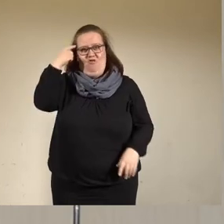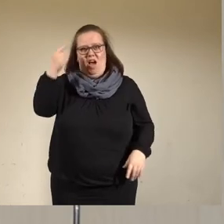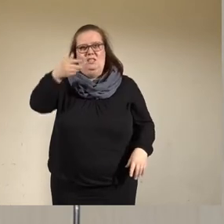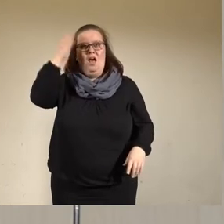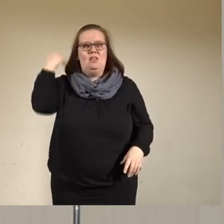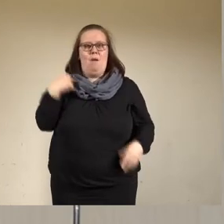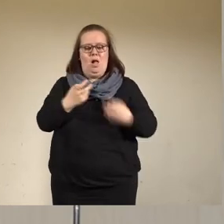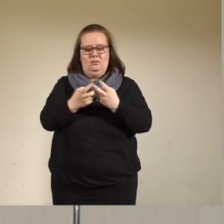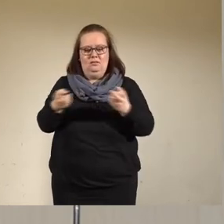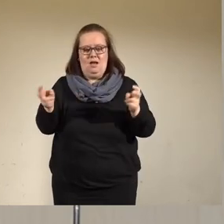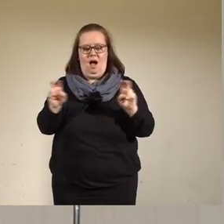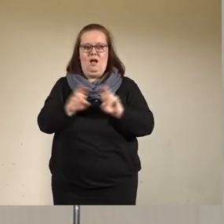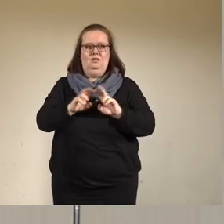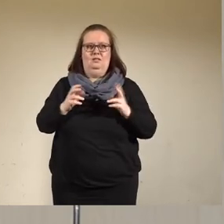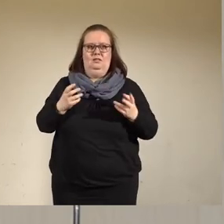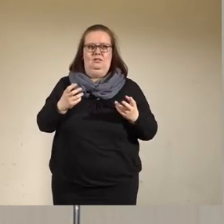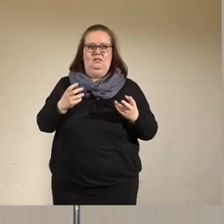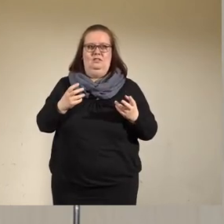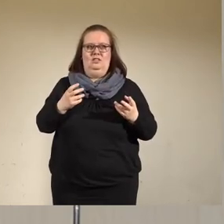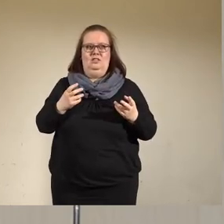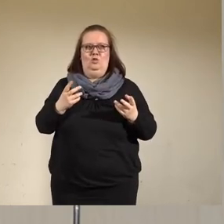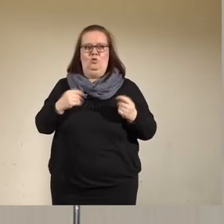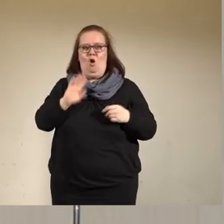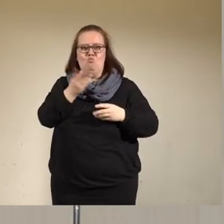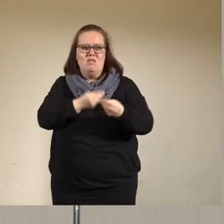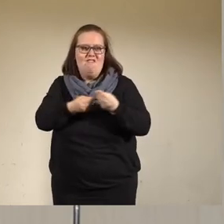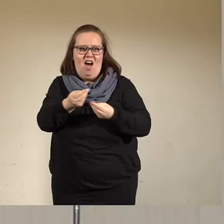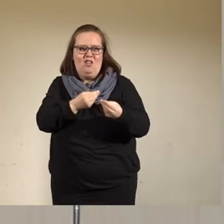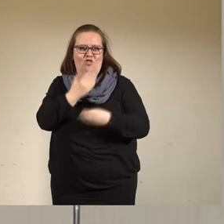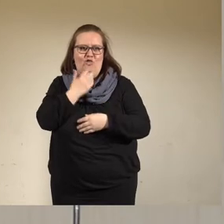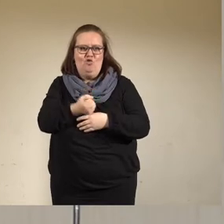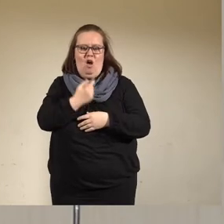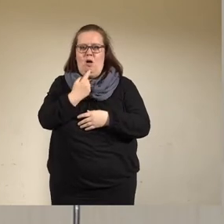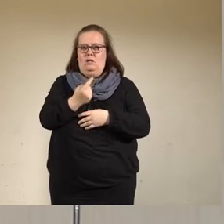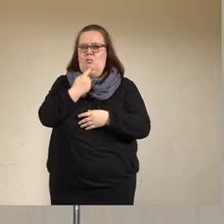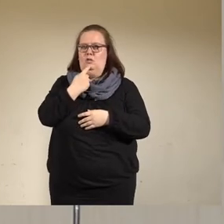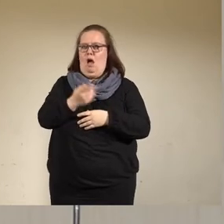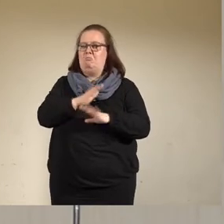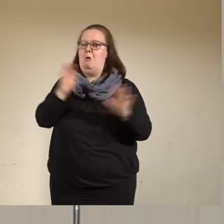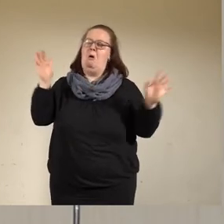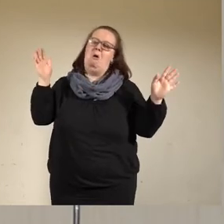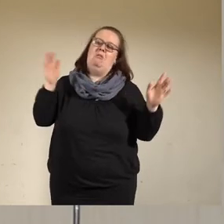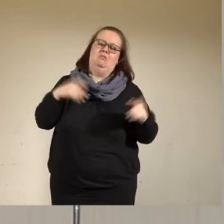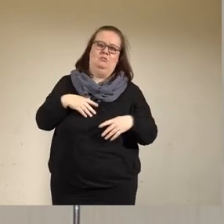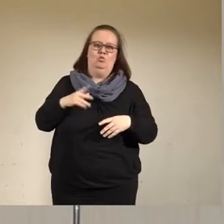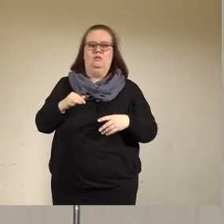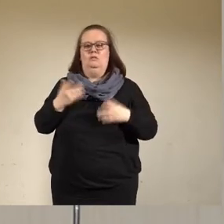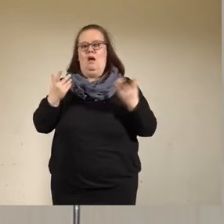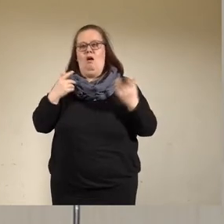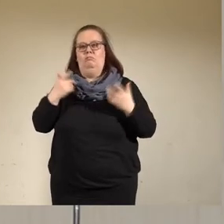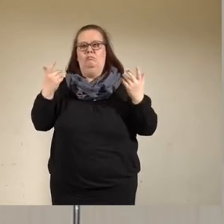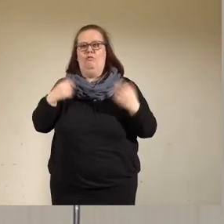wie wir da saßen und mit Ihnen verhandeln wollten, aber Sie haben sie damals ja